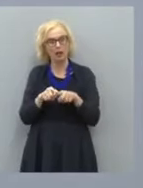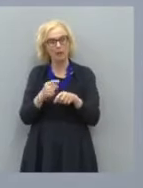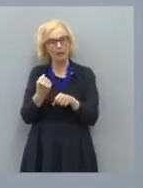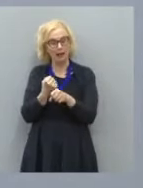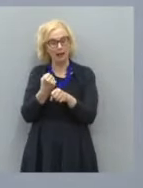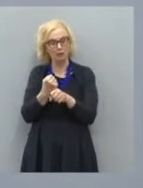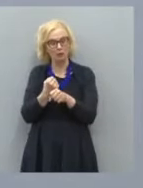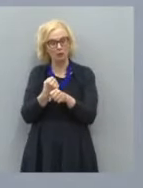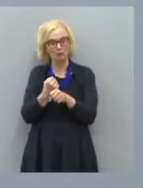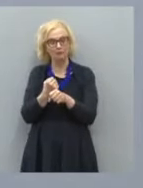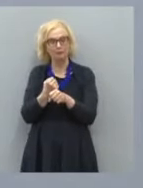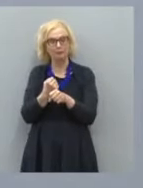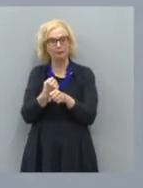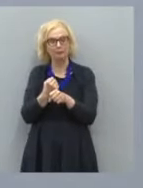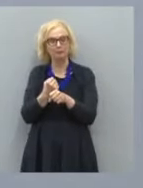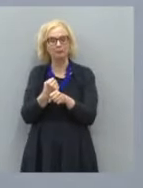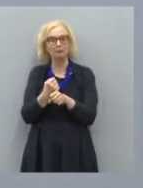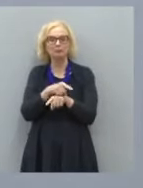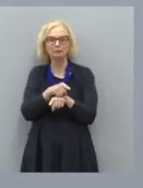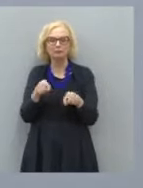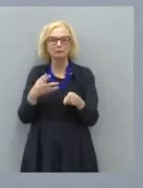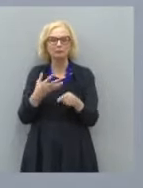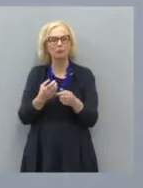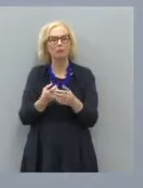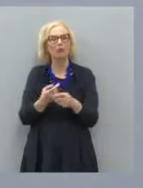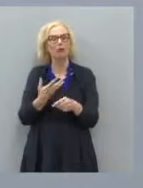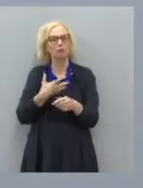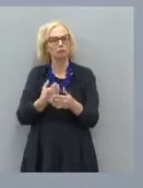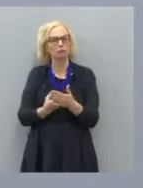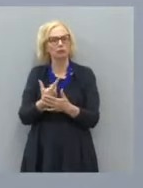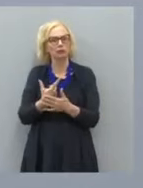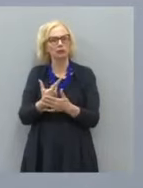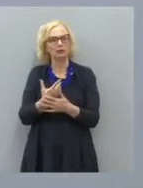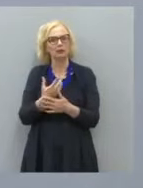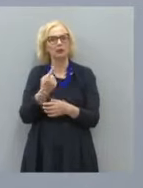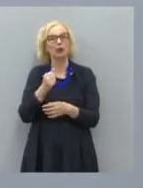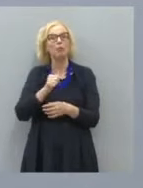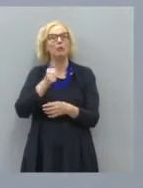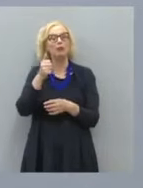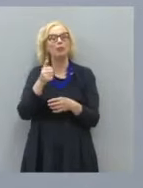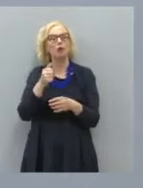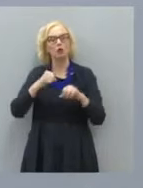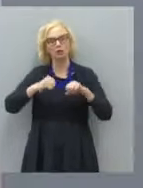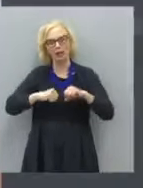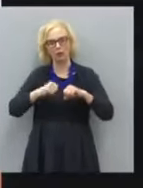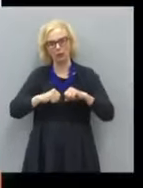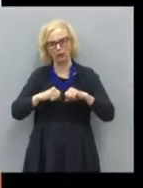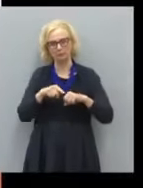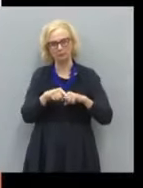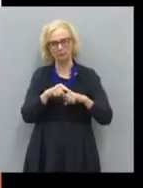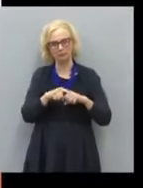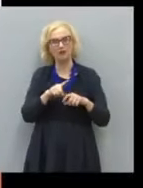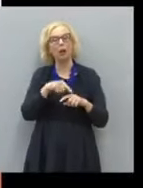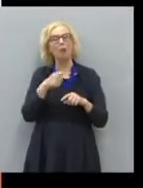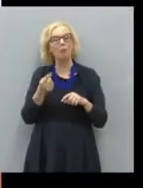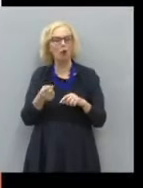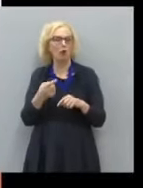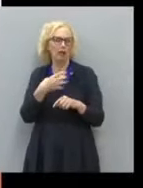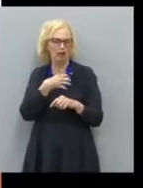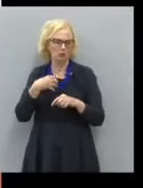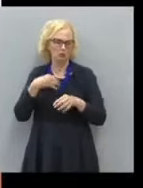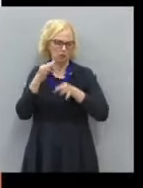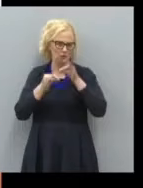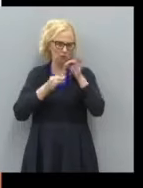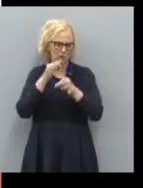che sono che sono oggettivamente importanti uno di questo è la sanità poi l'assessore spiegherà